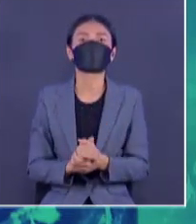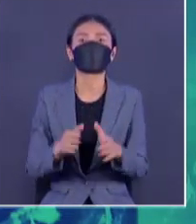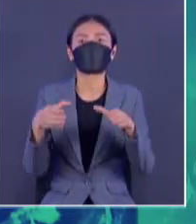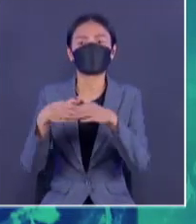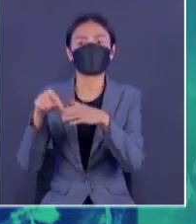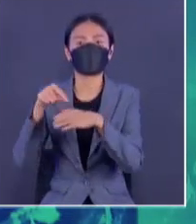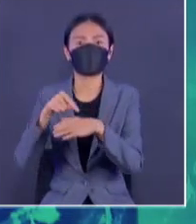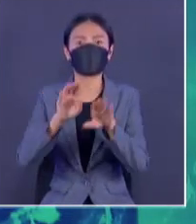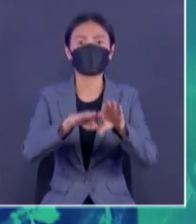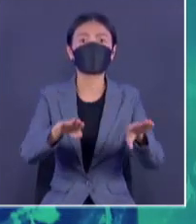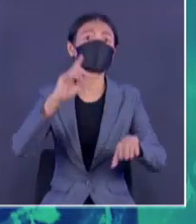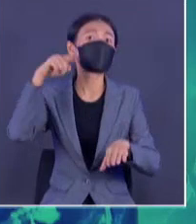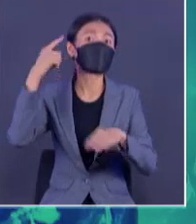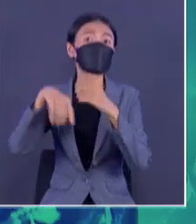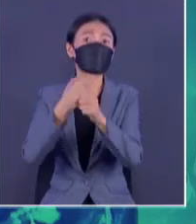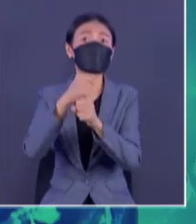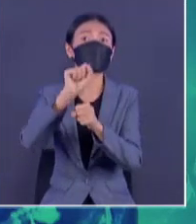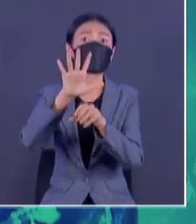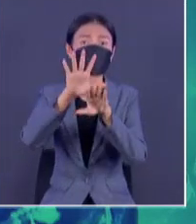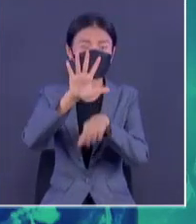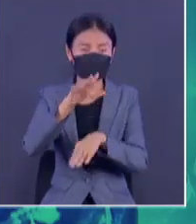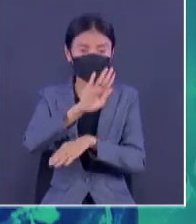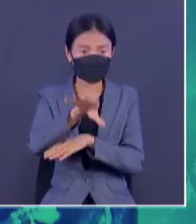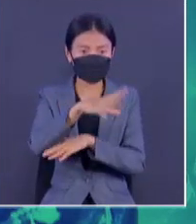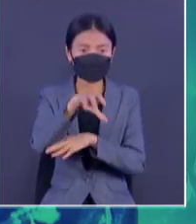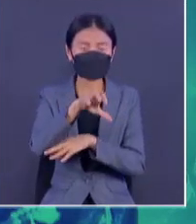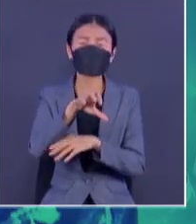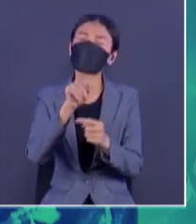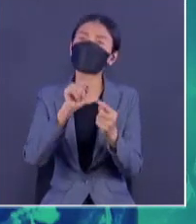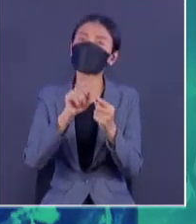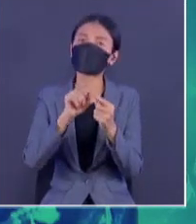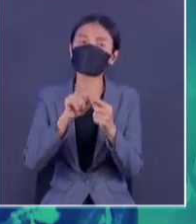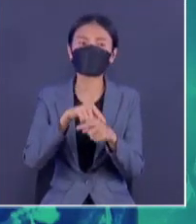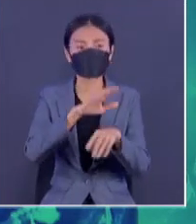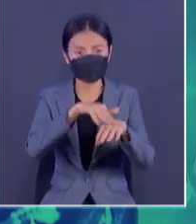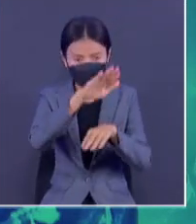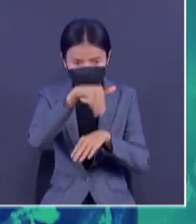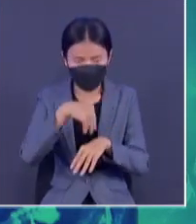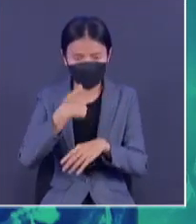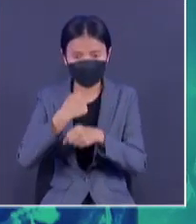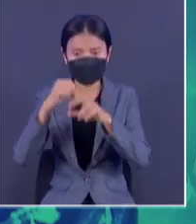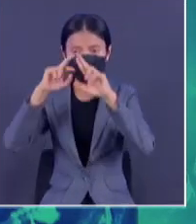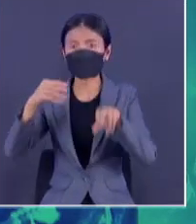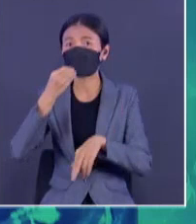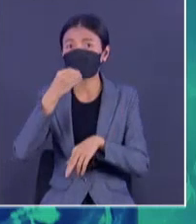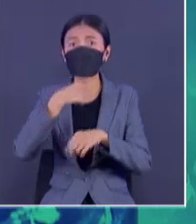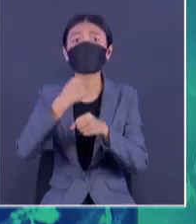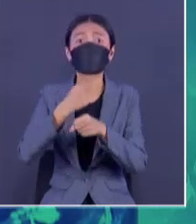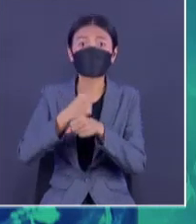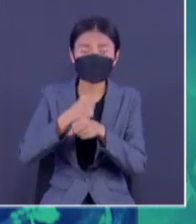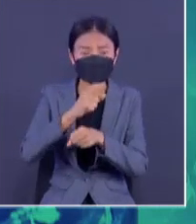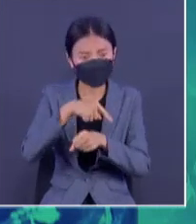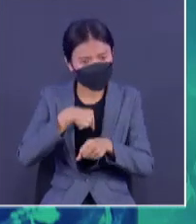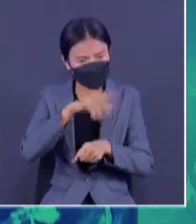ไม่ถึง15ปีนะคร ับ ล่อลวงไปเนี่ยนะครับตอนแรกก็ให้เข้าไปทำงานที่ร้านอาหารสักพักนึงก็เหมือนขยับสเต็ปอะ